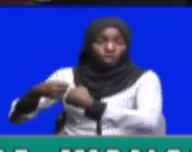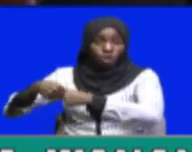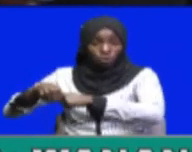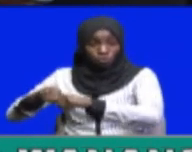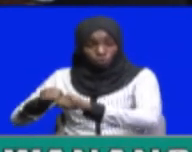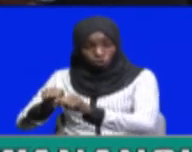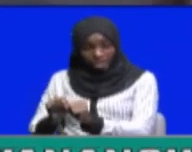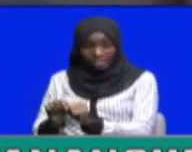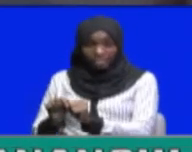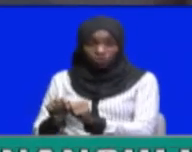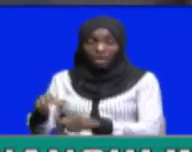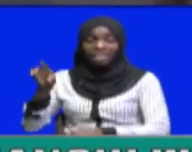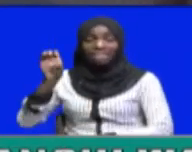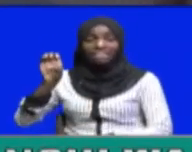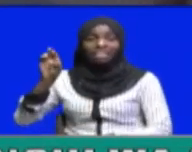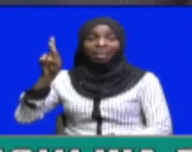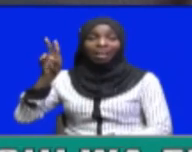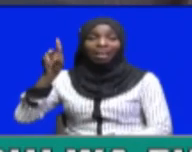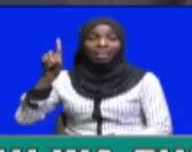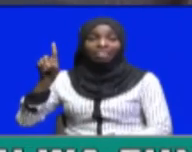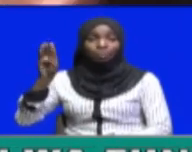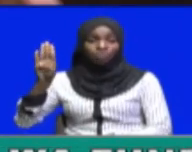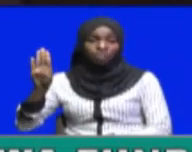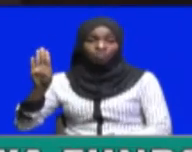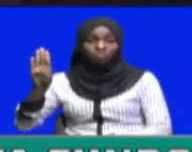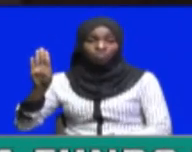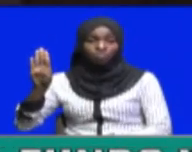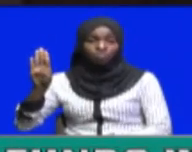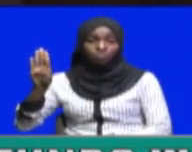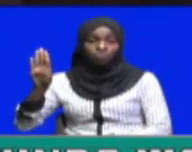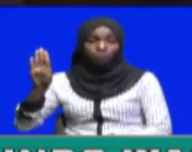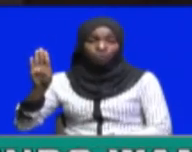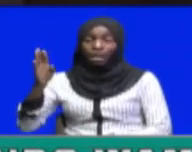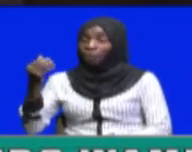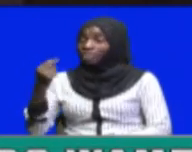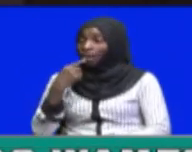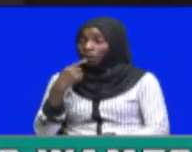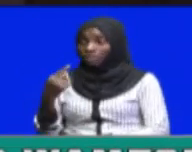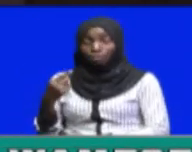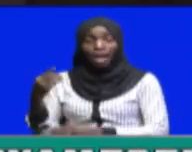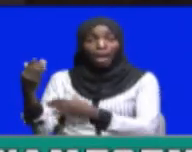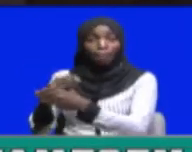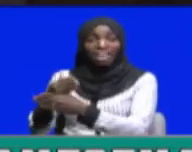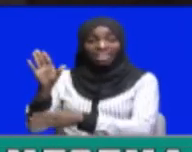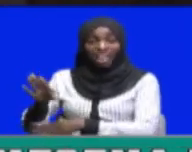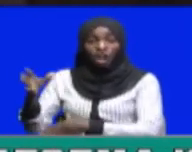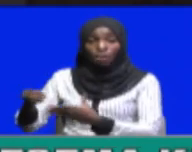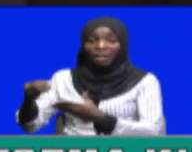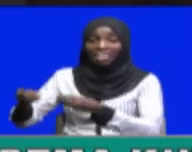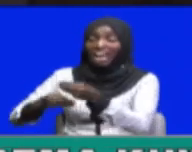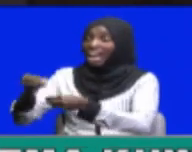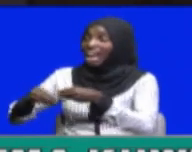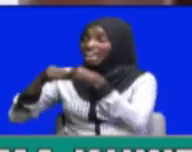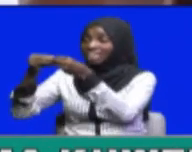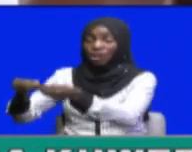ya CRDB Bwana Abdul Majid Musa Nsekela amesema benki hiyo iliyopata tunzo ya mfuko wa kimataifa